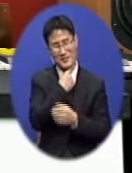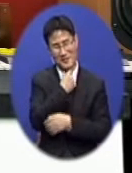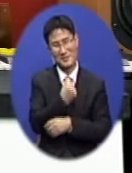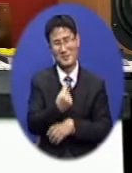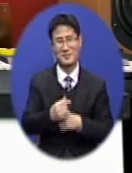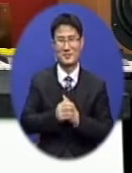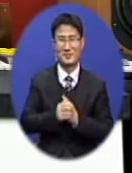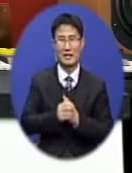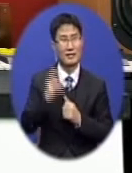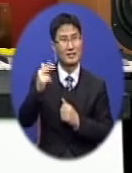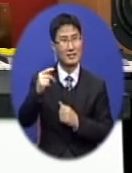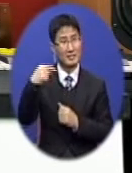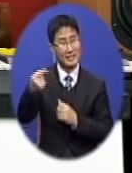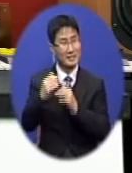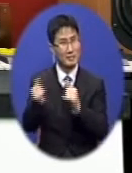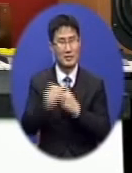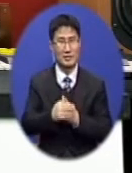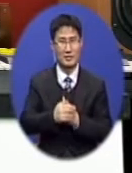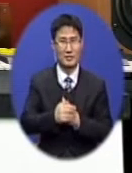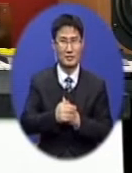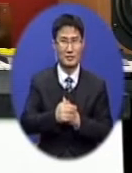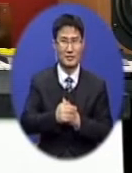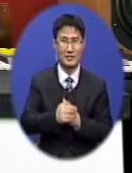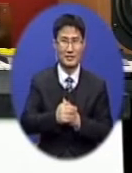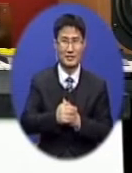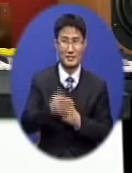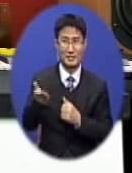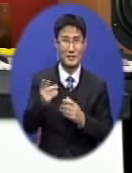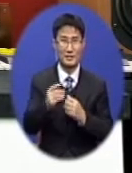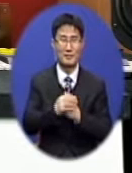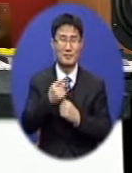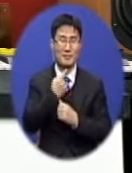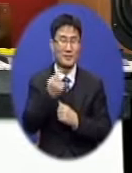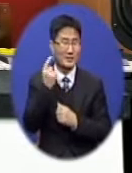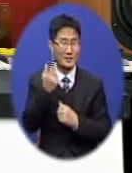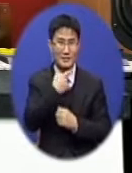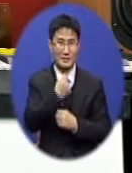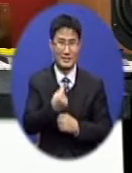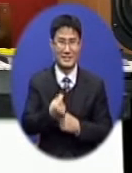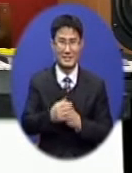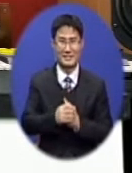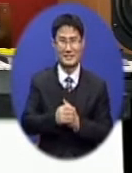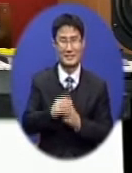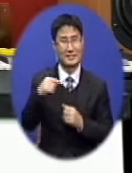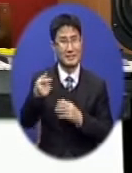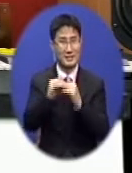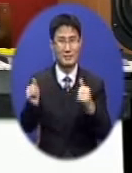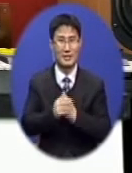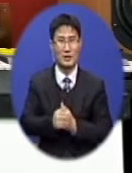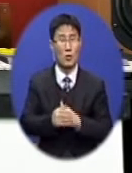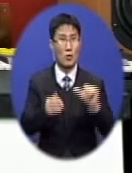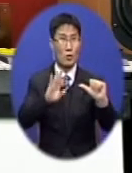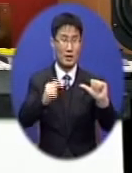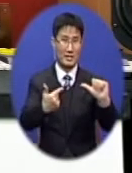좋겠어요. 네. 네. 다음 분이 또 김혜영 씨의 목소리를 듣고 싶어 하네요. 모셔주세요. 네, 다음 분요. 네. 다음 분은 네.